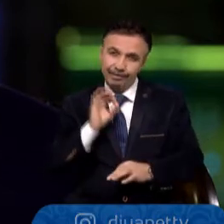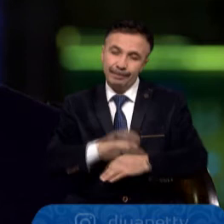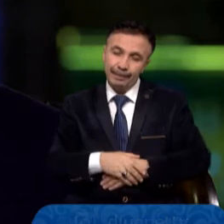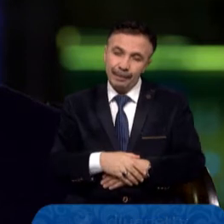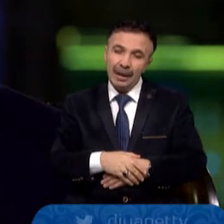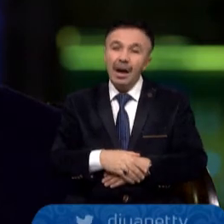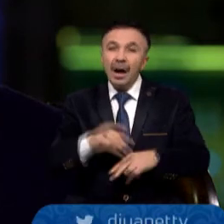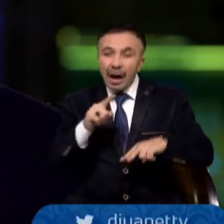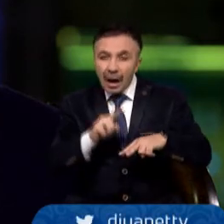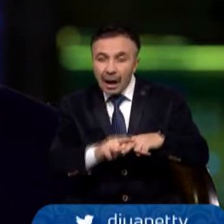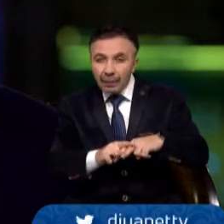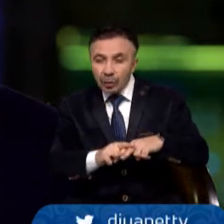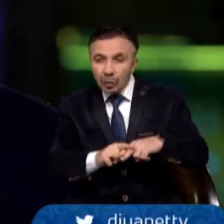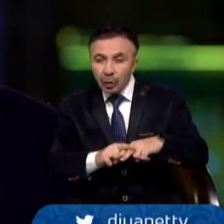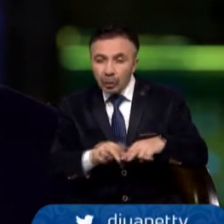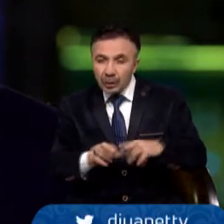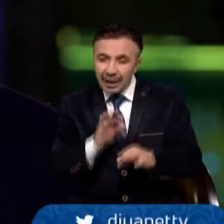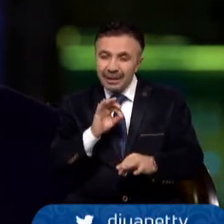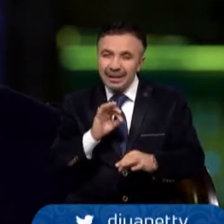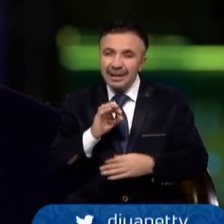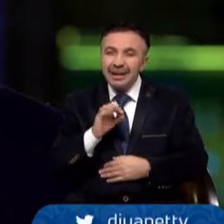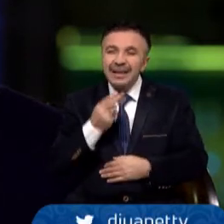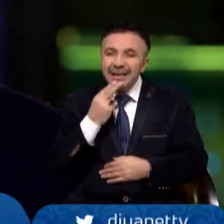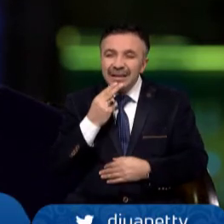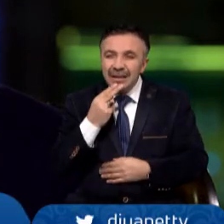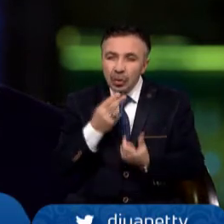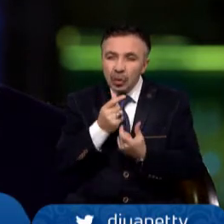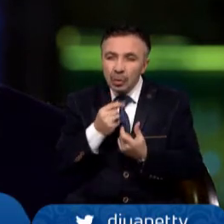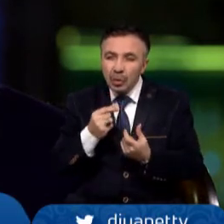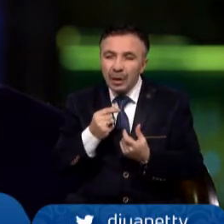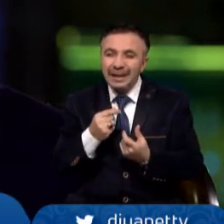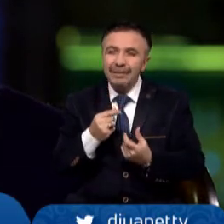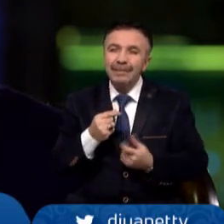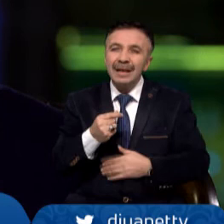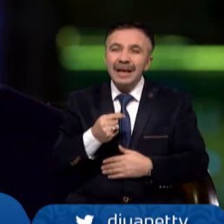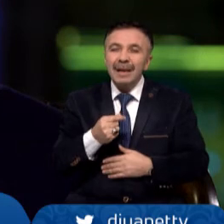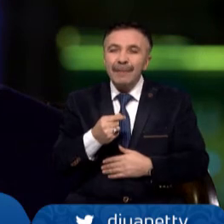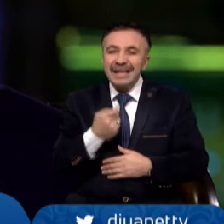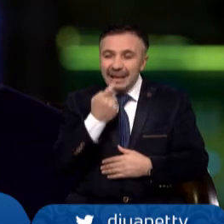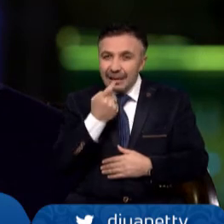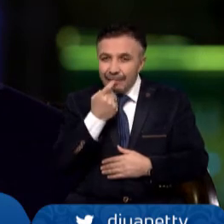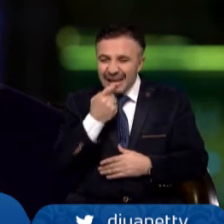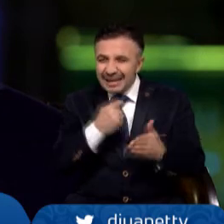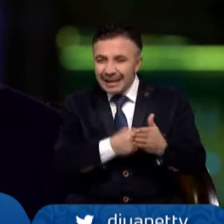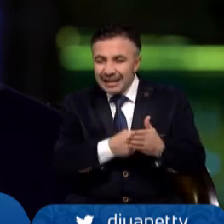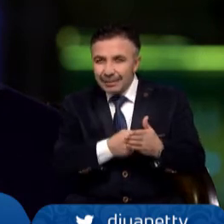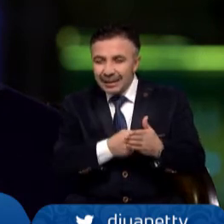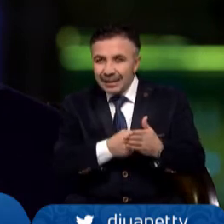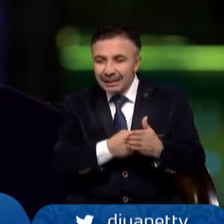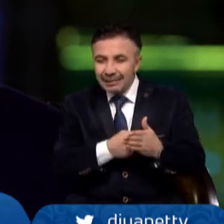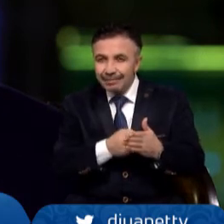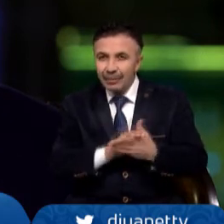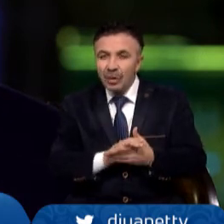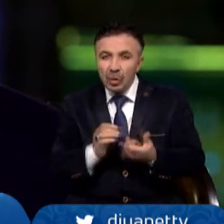bu Abdülmuttalib'in kızı Ümmü hakîm Beyza Ümmü hakîm künyesi dir Beyza ismidir